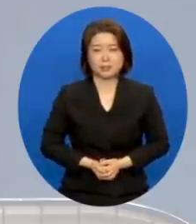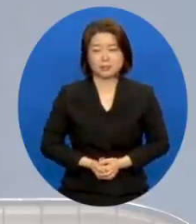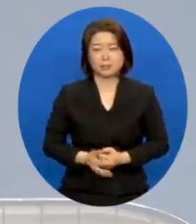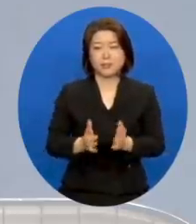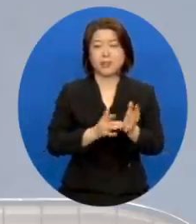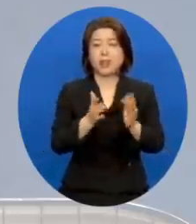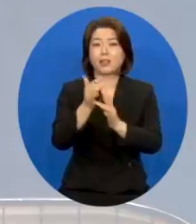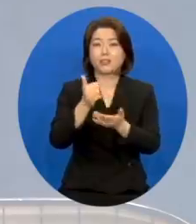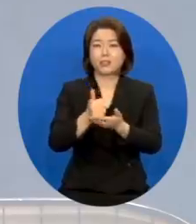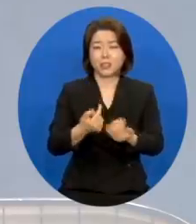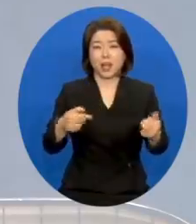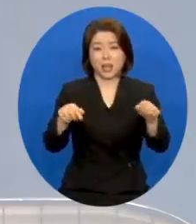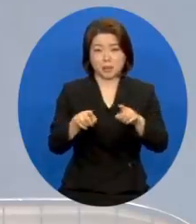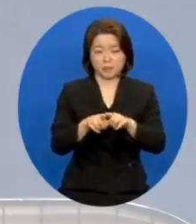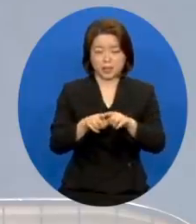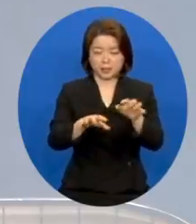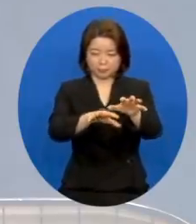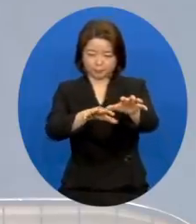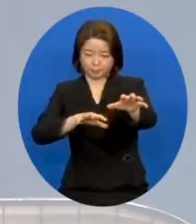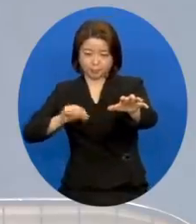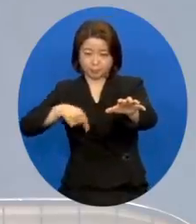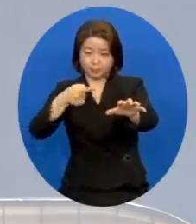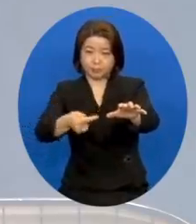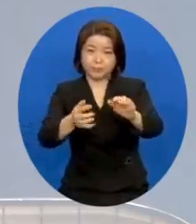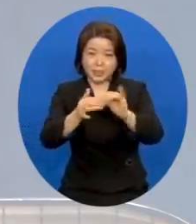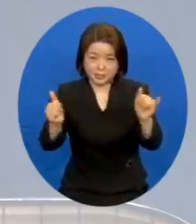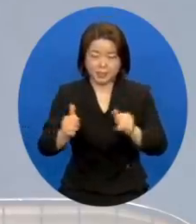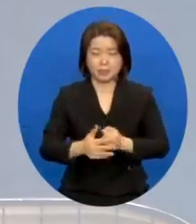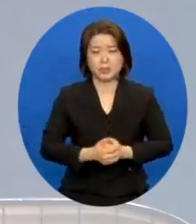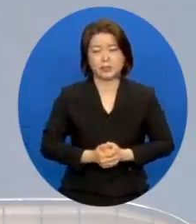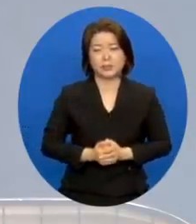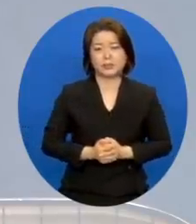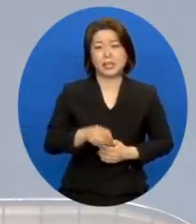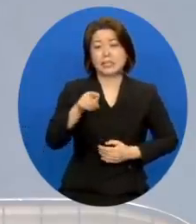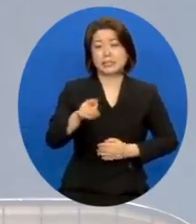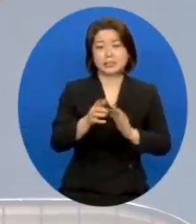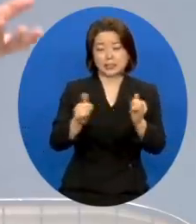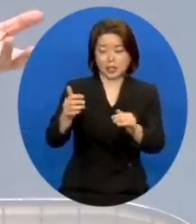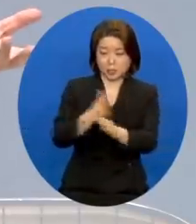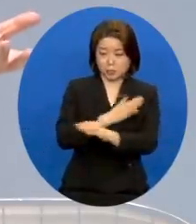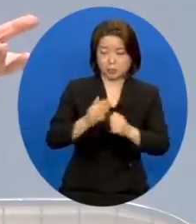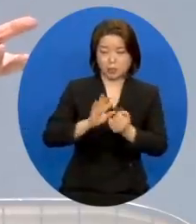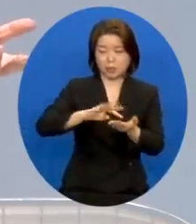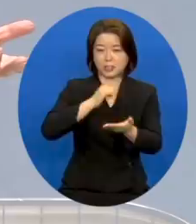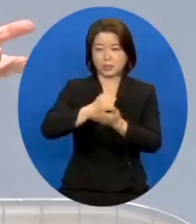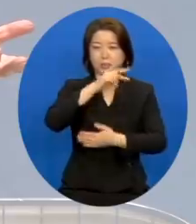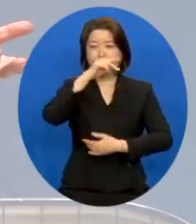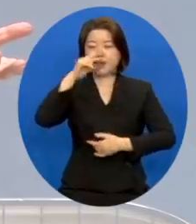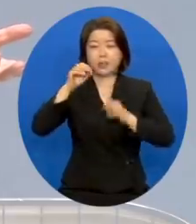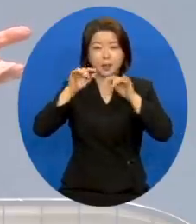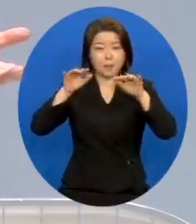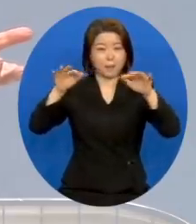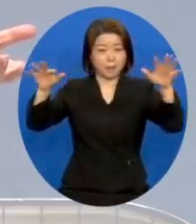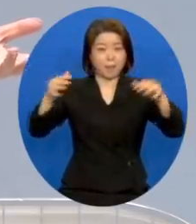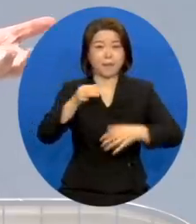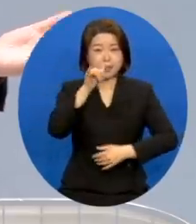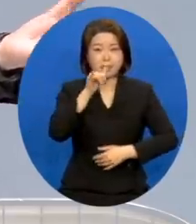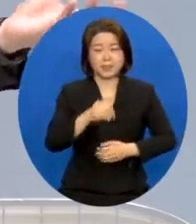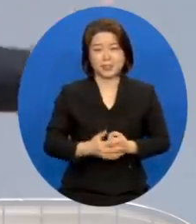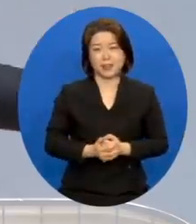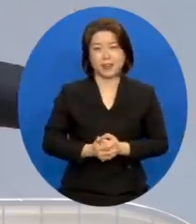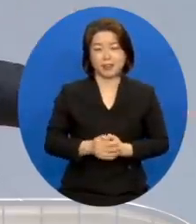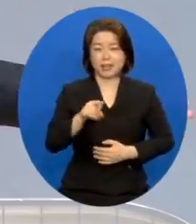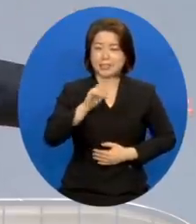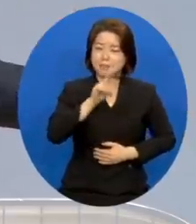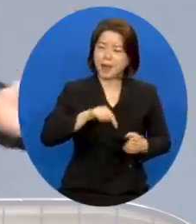예수님과 함께 개선 행렬에 이렇게 참여한 사람은 그 사람에게서 그리스도의 향기가 나오는 사람이에요 자 그